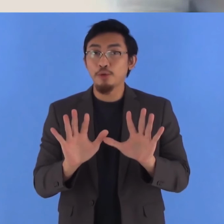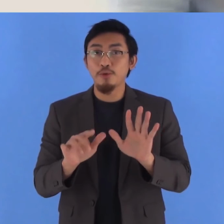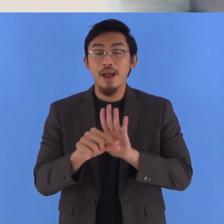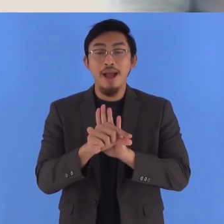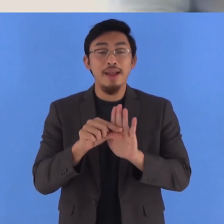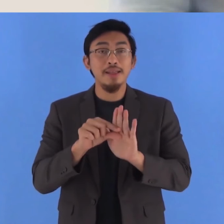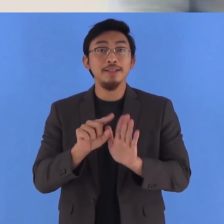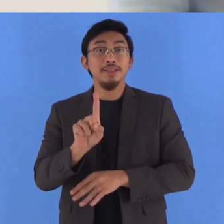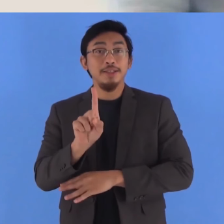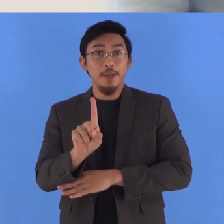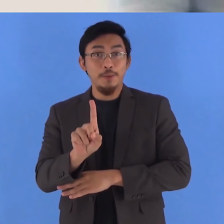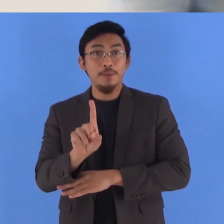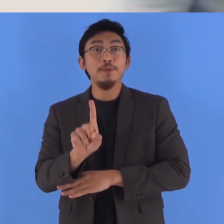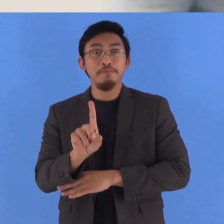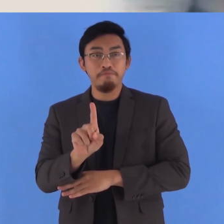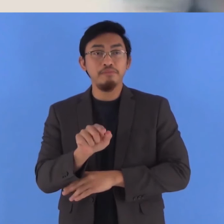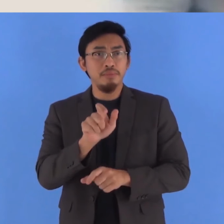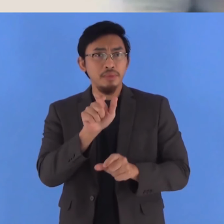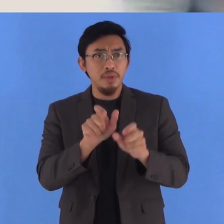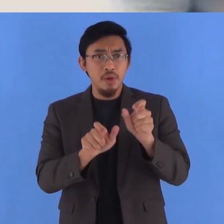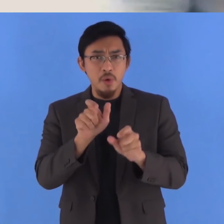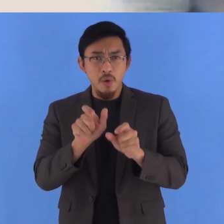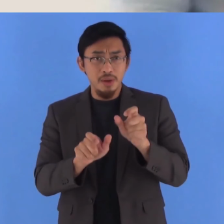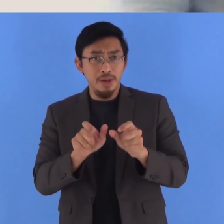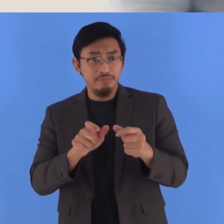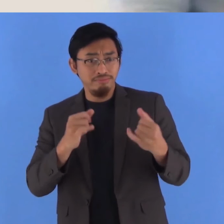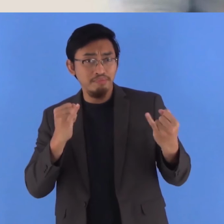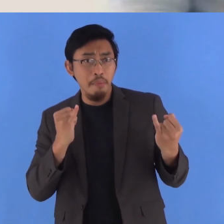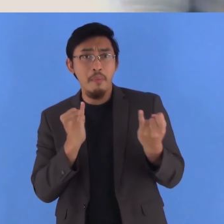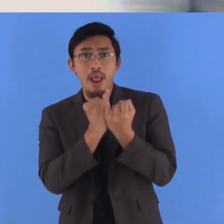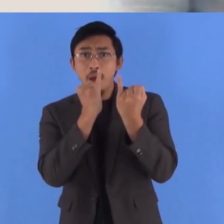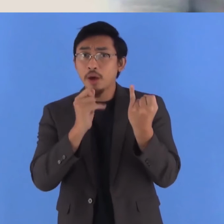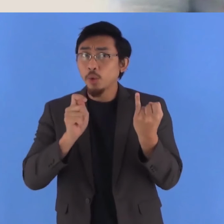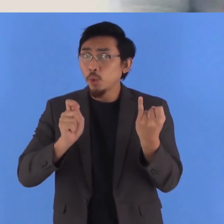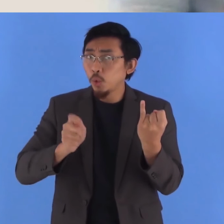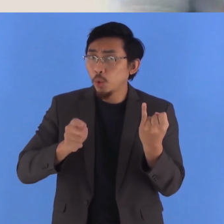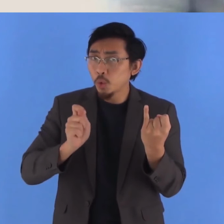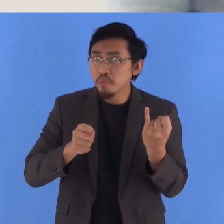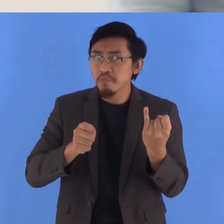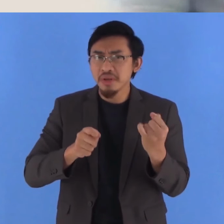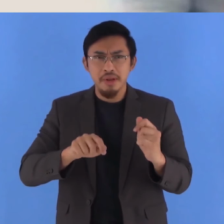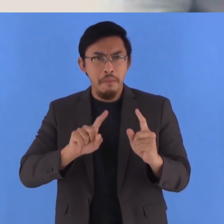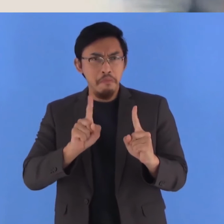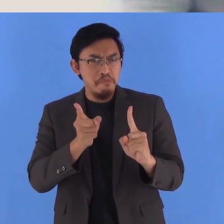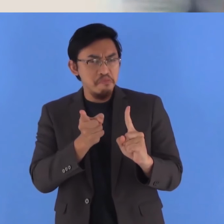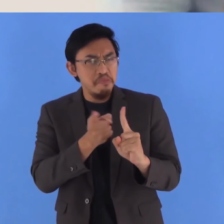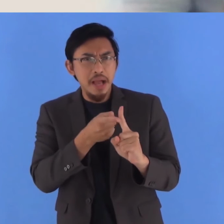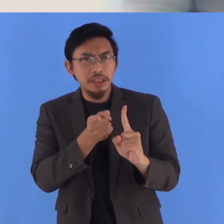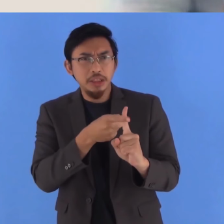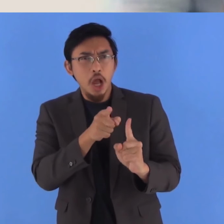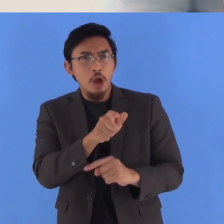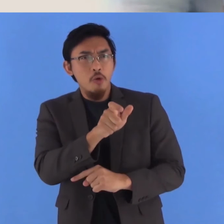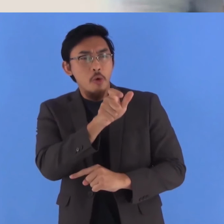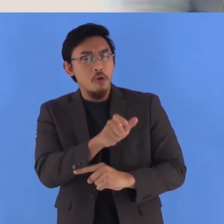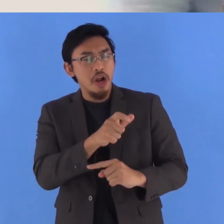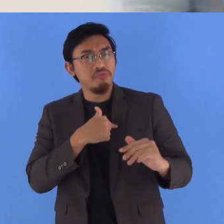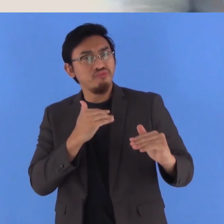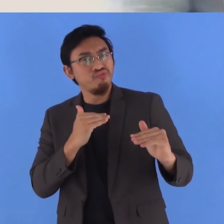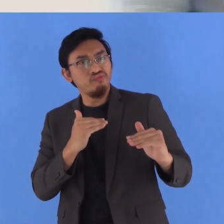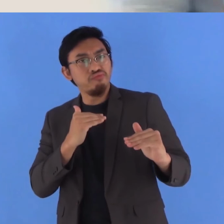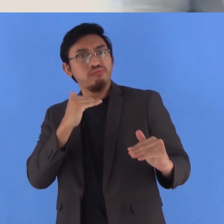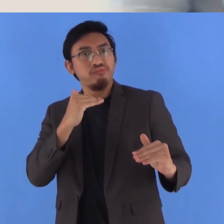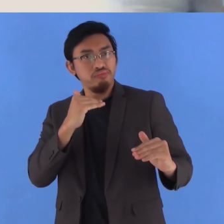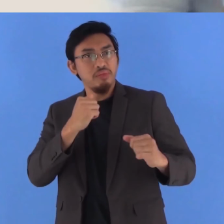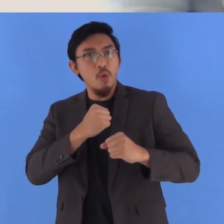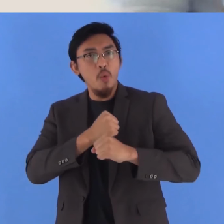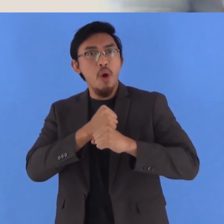pasal 10 ayat 1, setiap orang secara melawan hukum memaksa menempatkan seseorang di